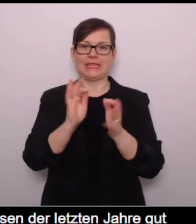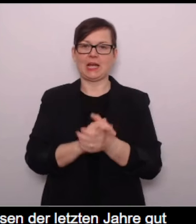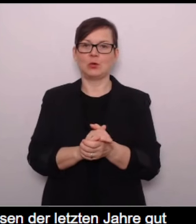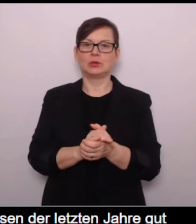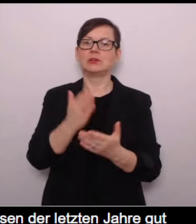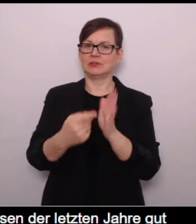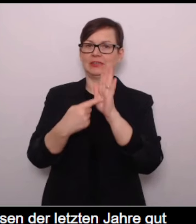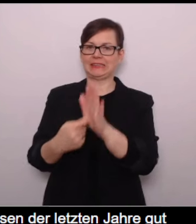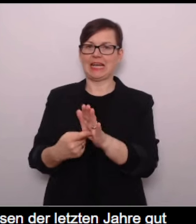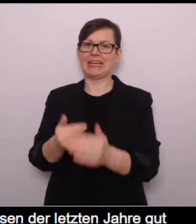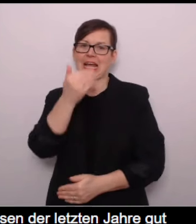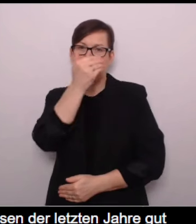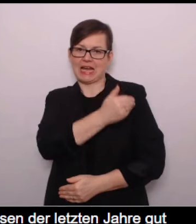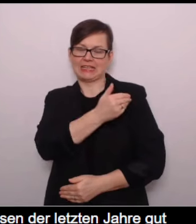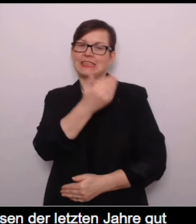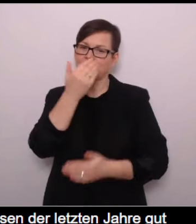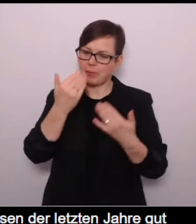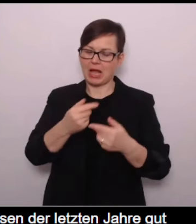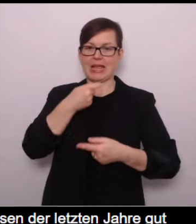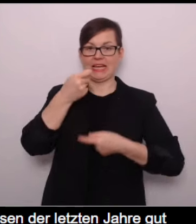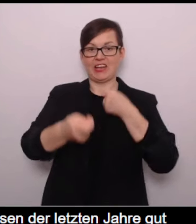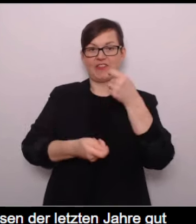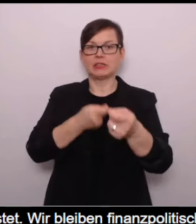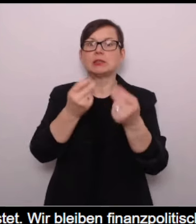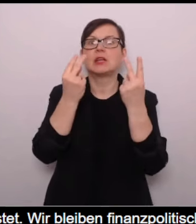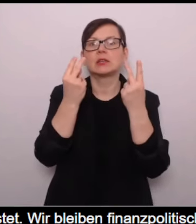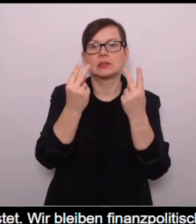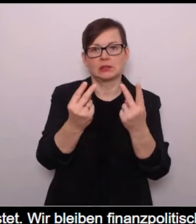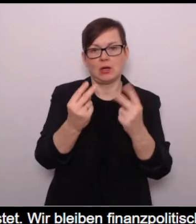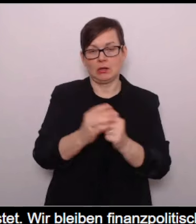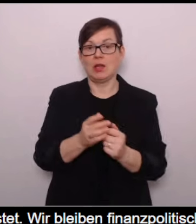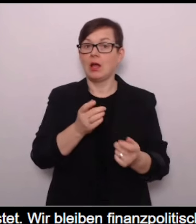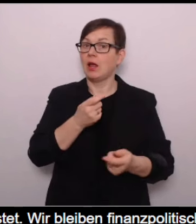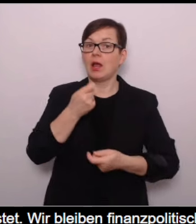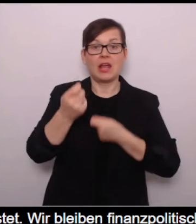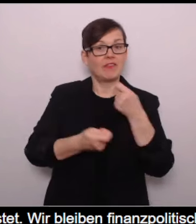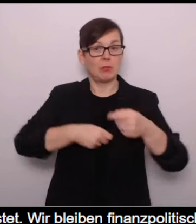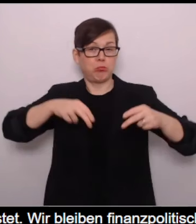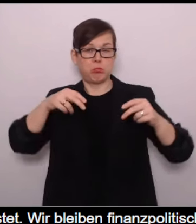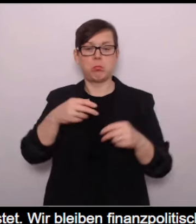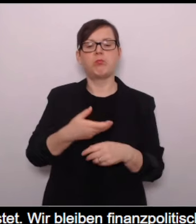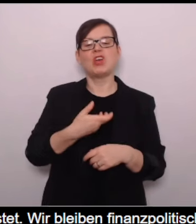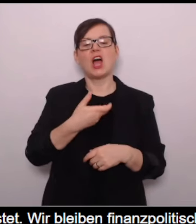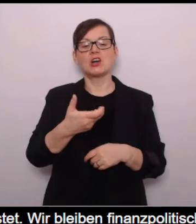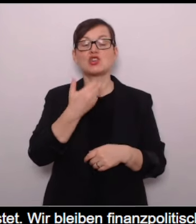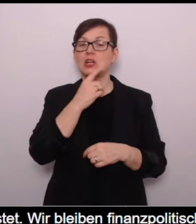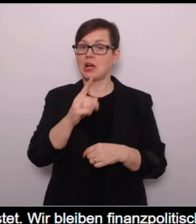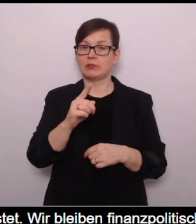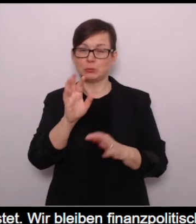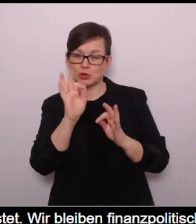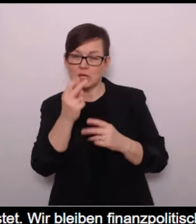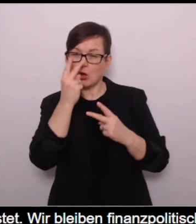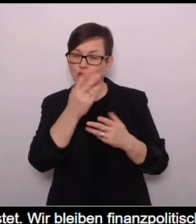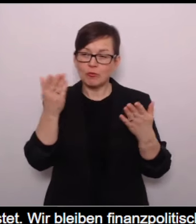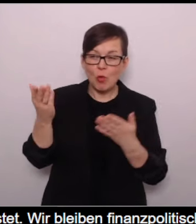Und ich glaube, auch hier zeigt sich, dass wir beides eben tun. Die Investition auf der einen Seite, und darauf kommt es an,